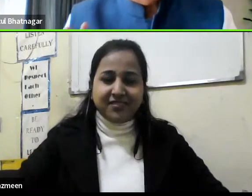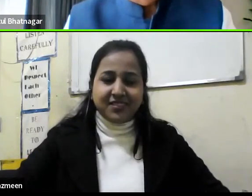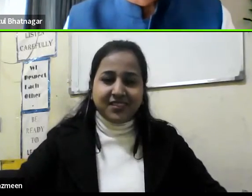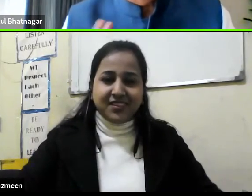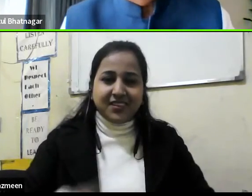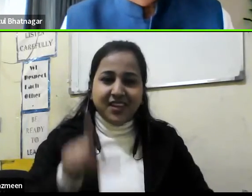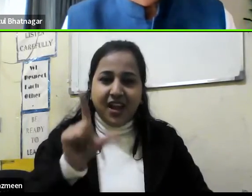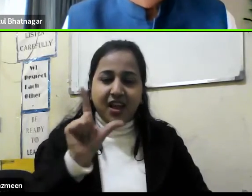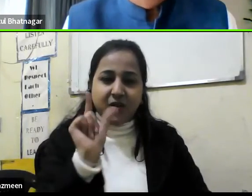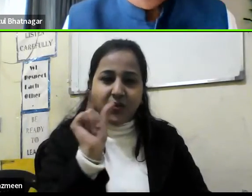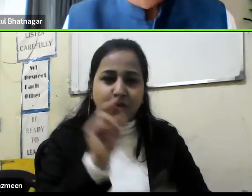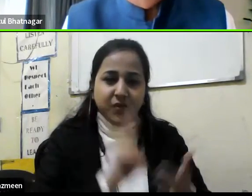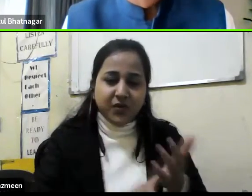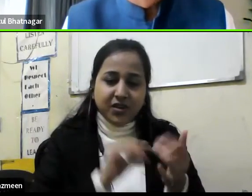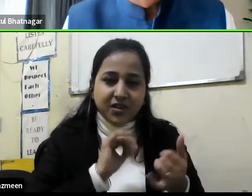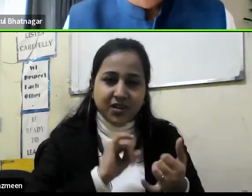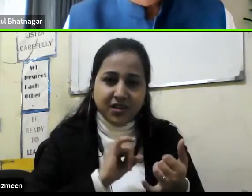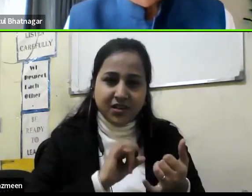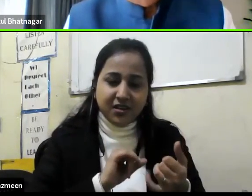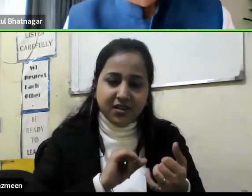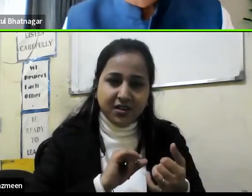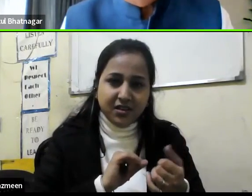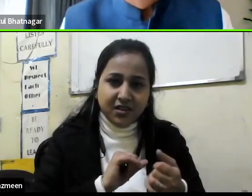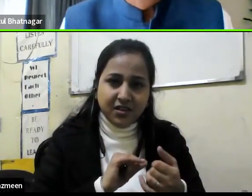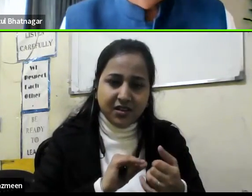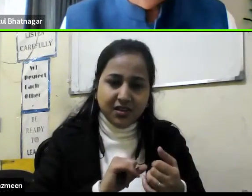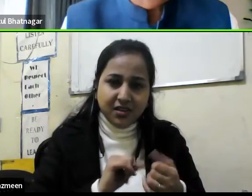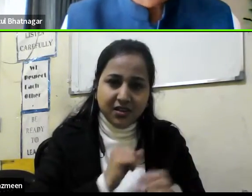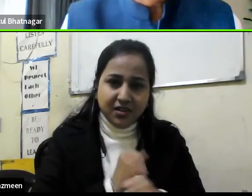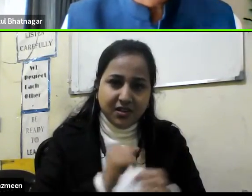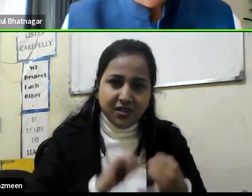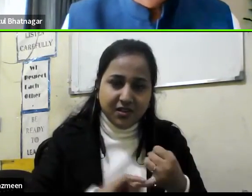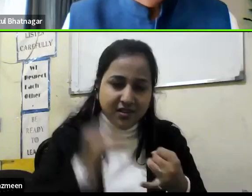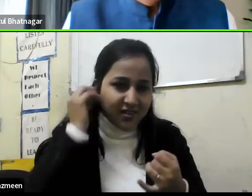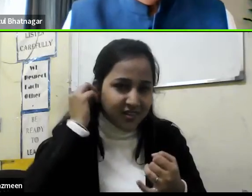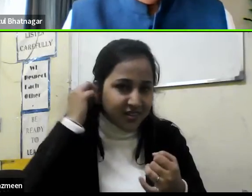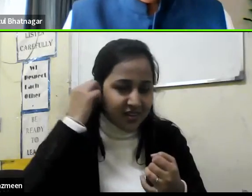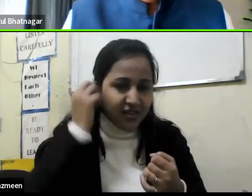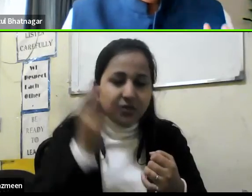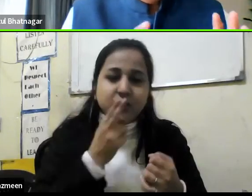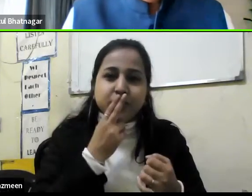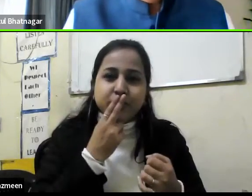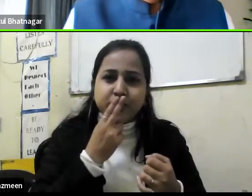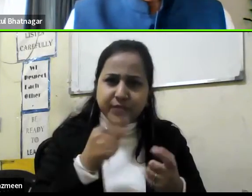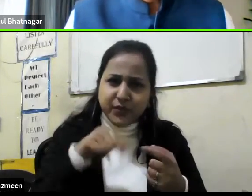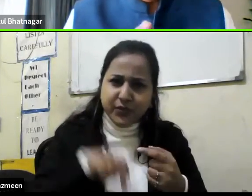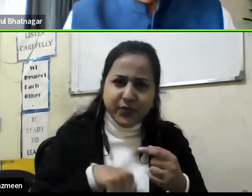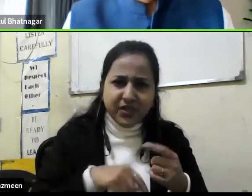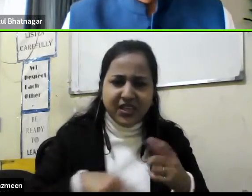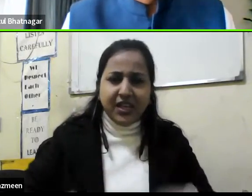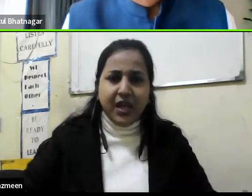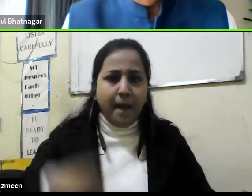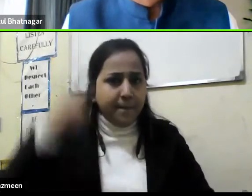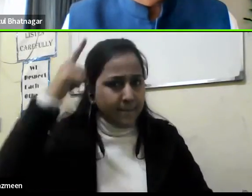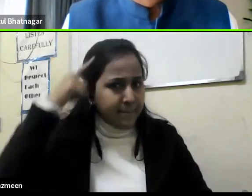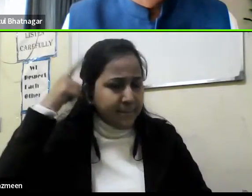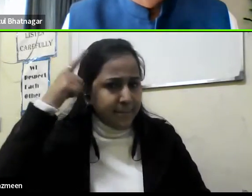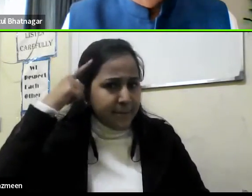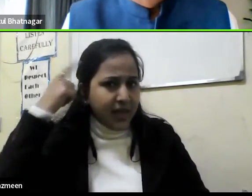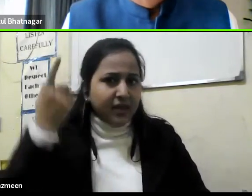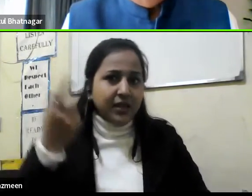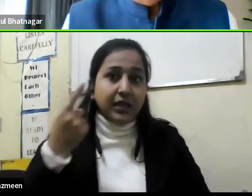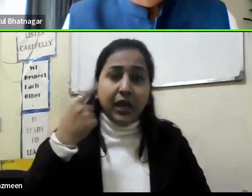लंग्स दिखाई देते थे या फिर ब्लैक लंग्स दिखाई देते थे. ब्लैक लंग्स यूजुअली स्मोकर्स के होते थे. अब कहते हैं नॉन स्मोकर्स की भी लंग्स ब्लैक हो रहे